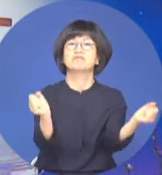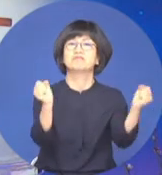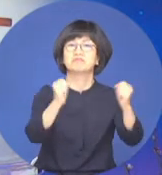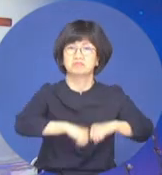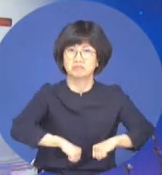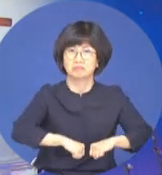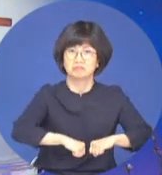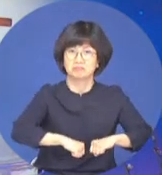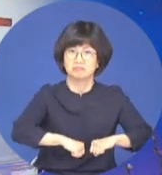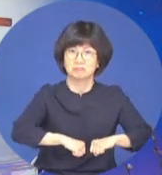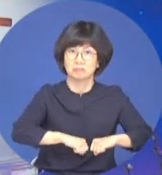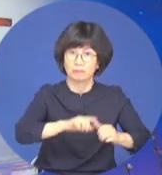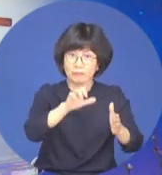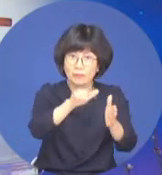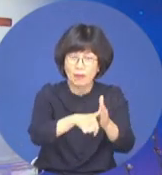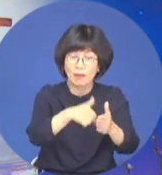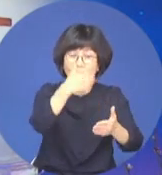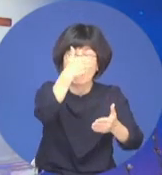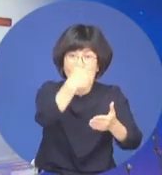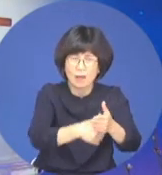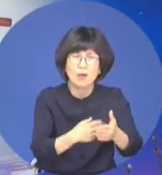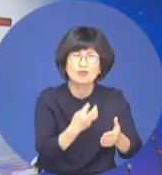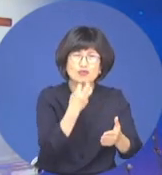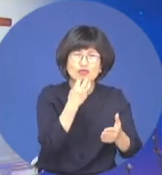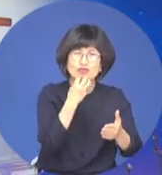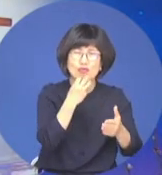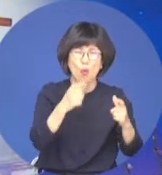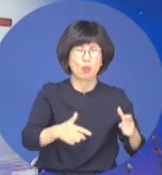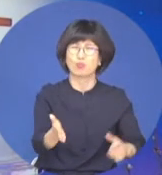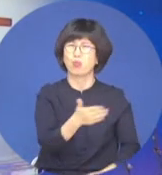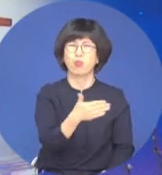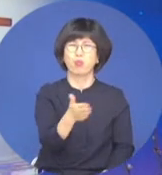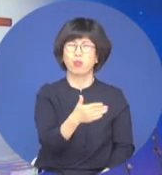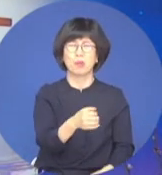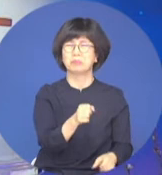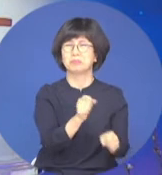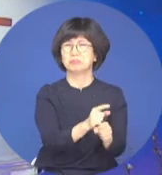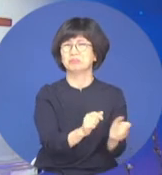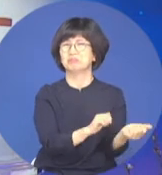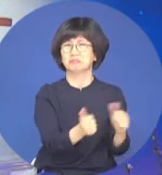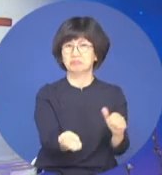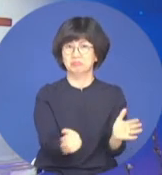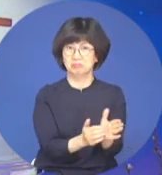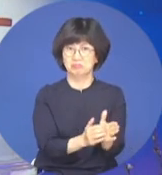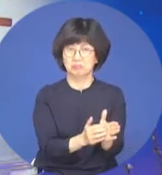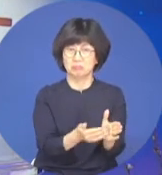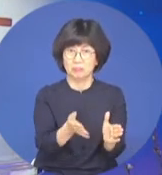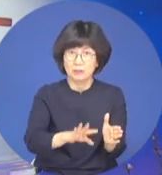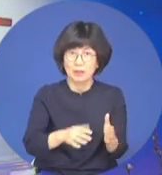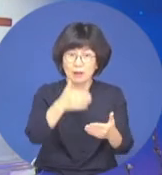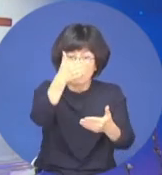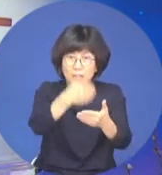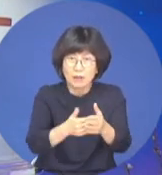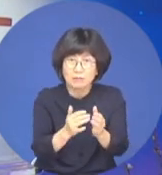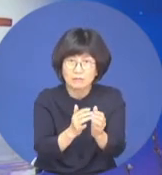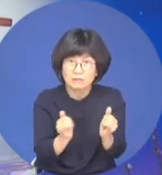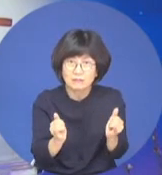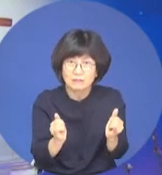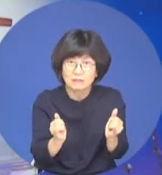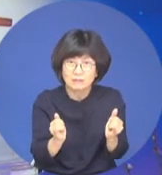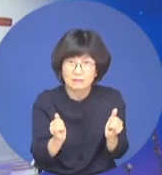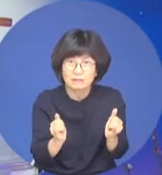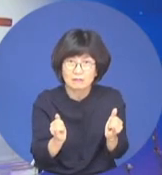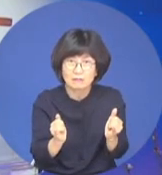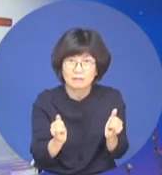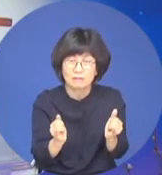세력, 수도는 멸망을 했지만 이 아수르의 잔존 세력이랄까요? 다시 아수르의